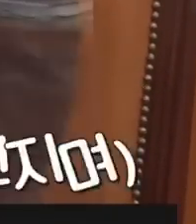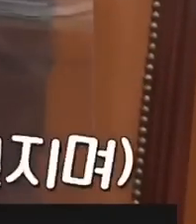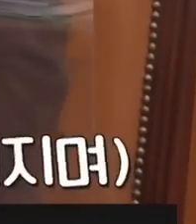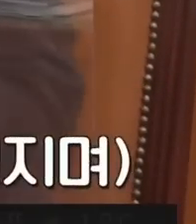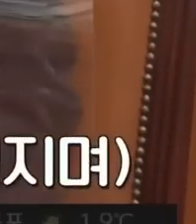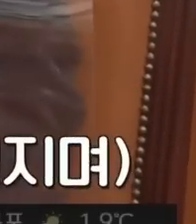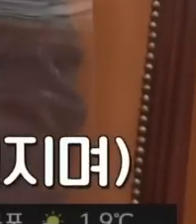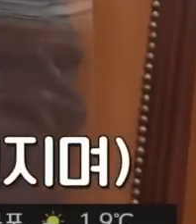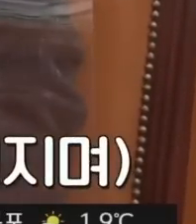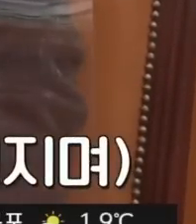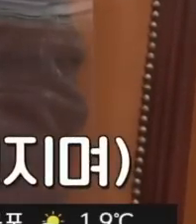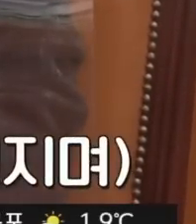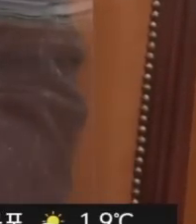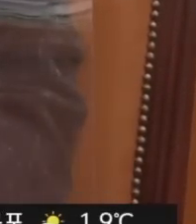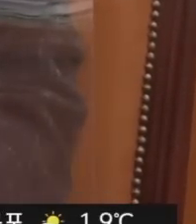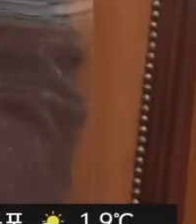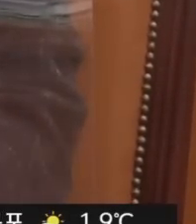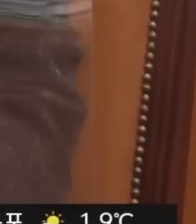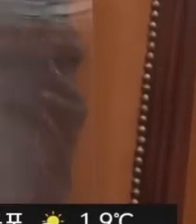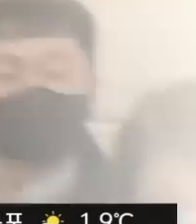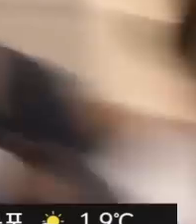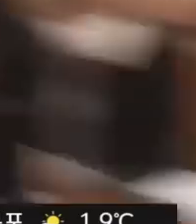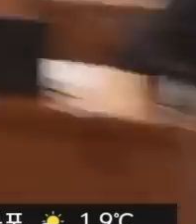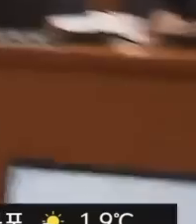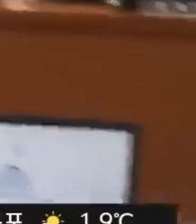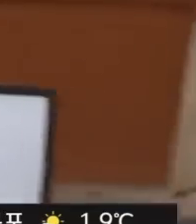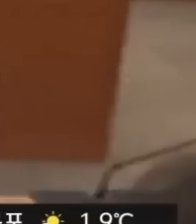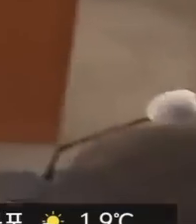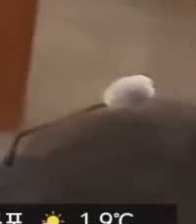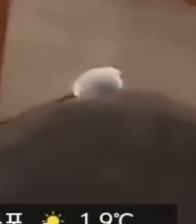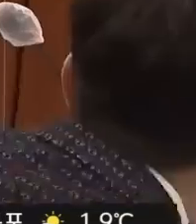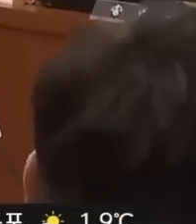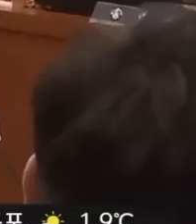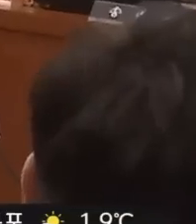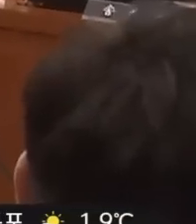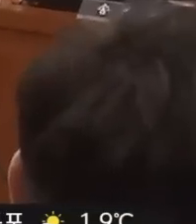아니 자론도 못하겠는데 어디냐고. 위원장 빨리 집에 가세요.